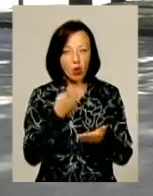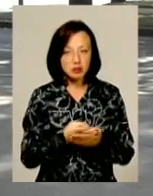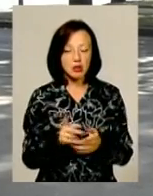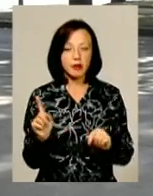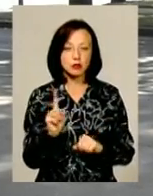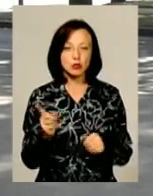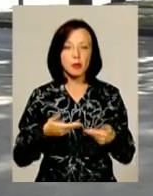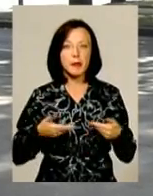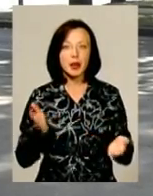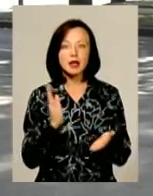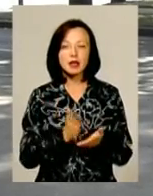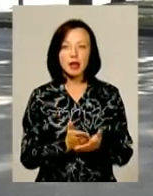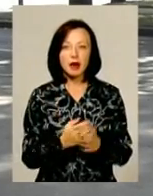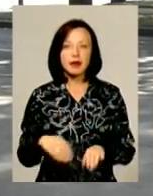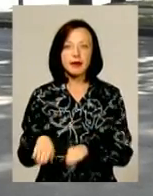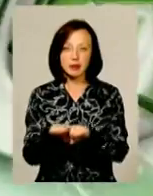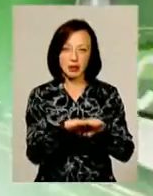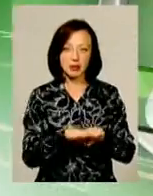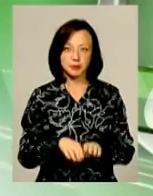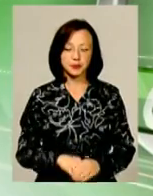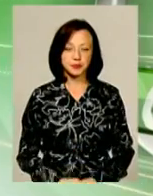що ми є єдині.